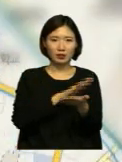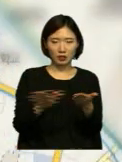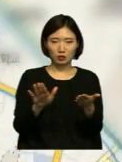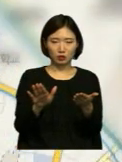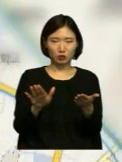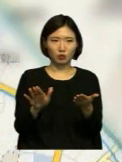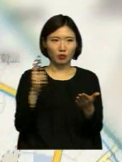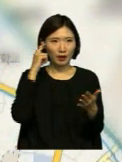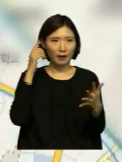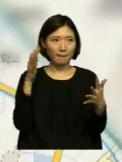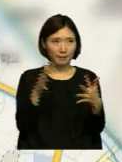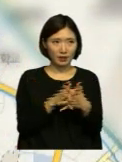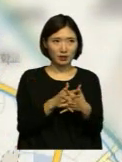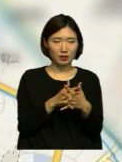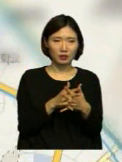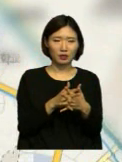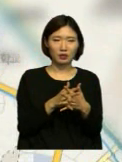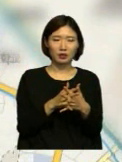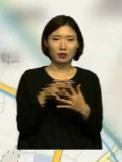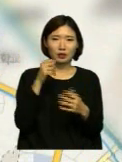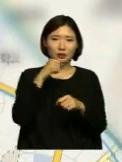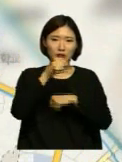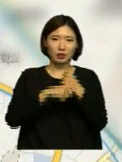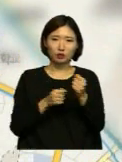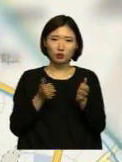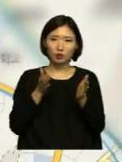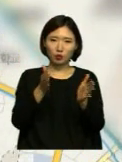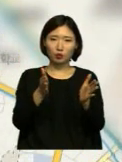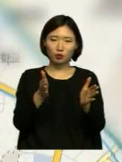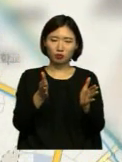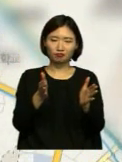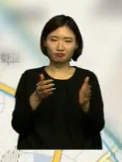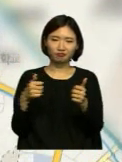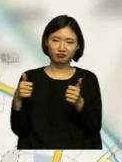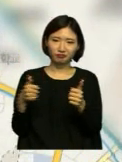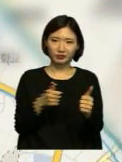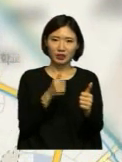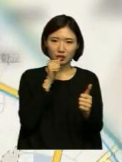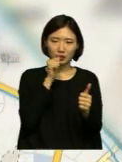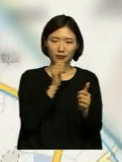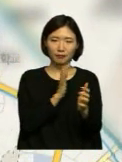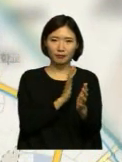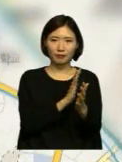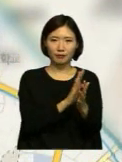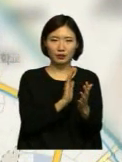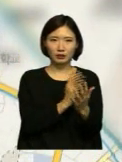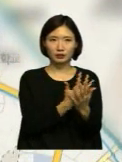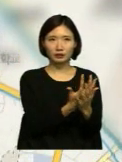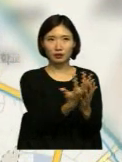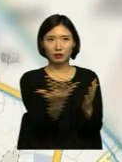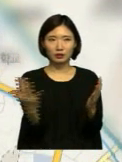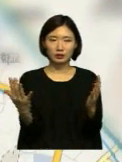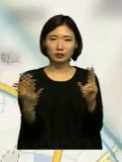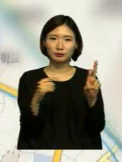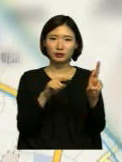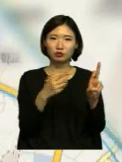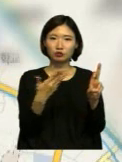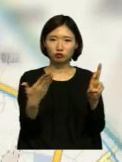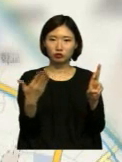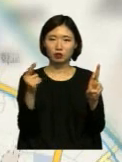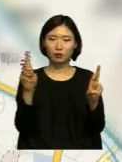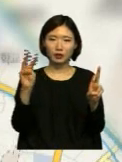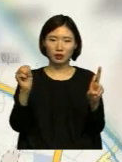행주산성부터 일산대교까지 자유로를 따라 설치된 고양시 철책 제거 구간은 12.9km.